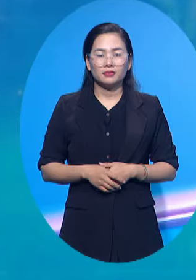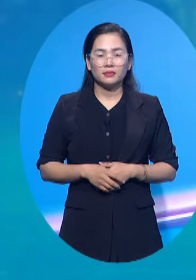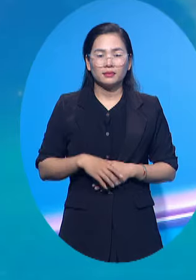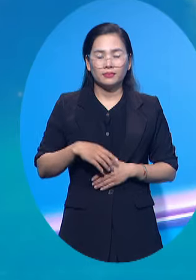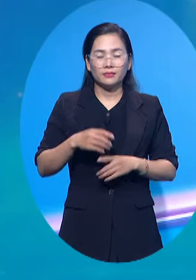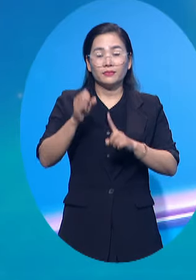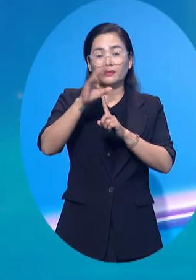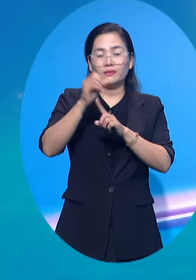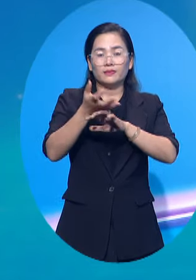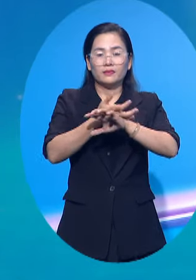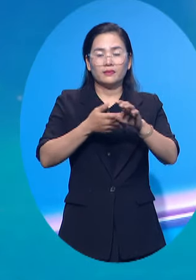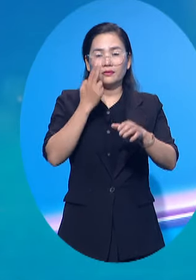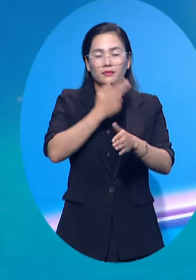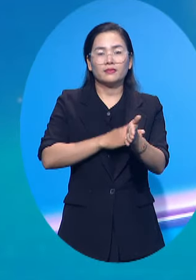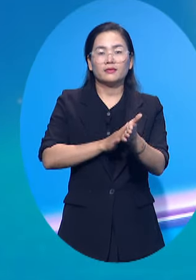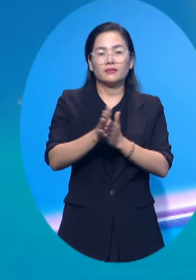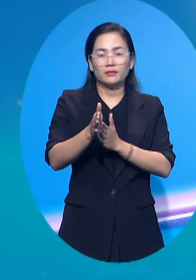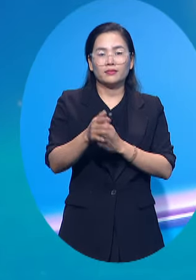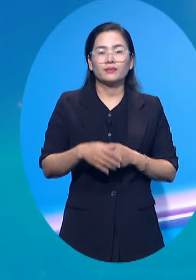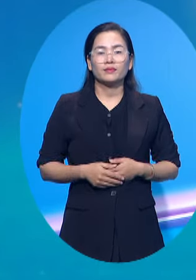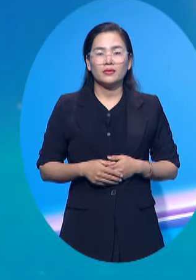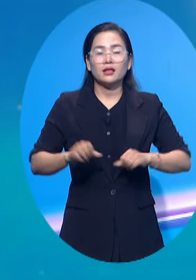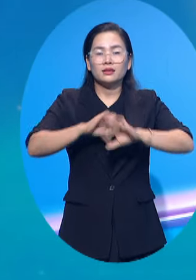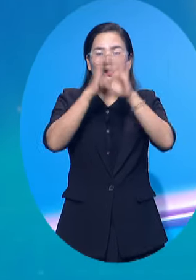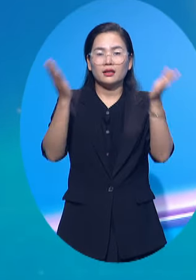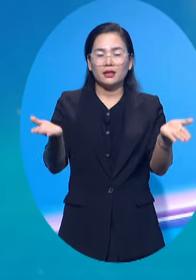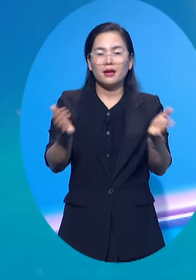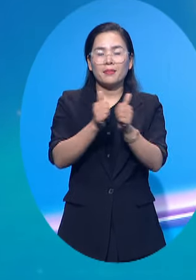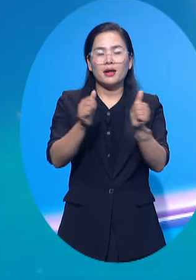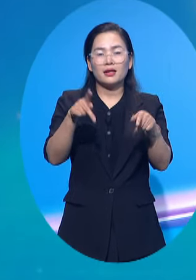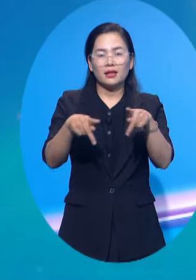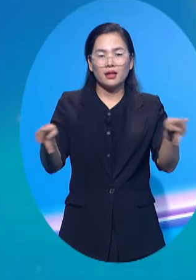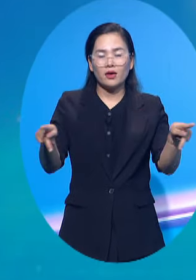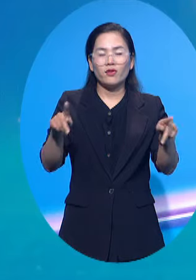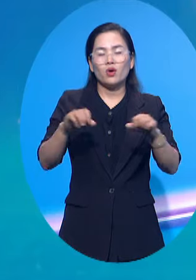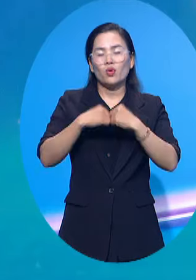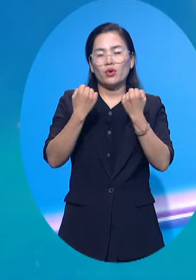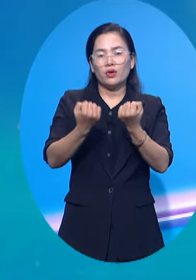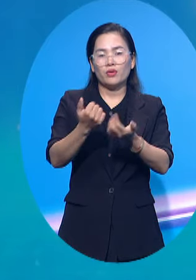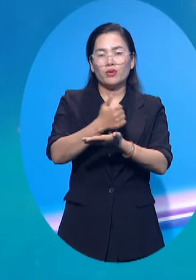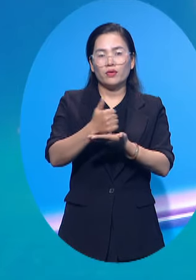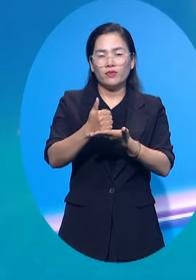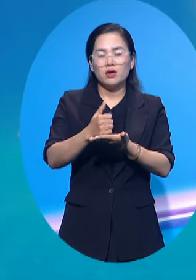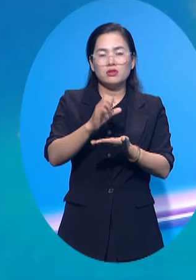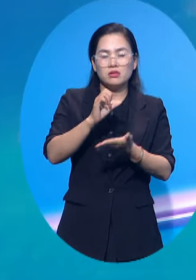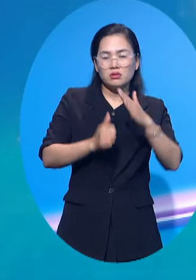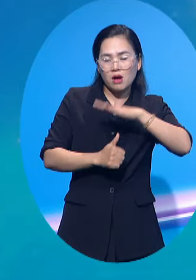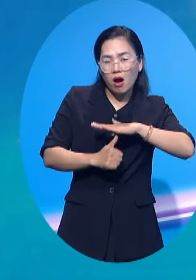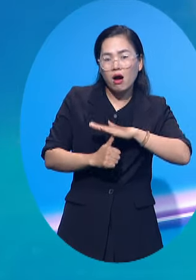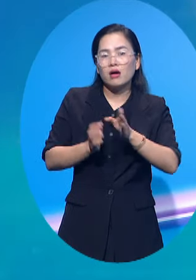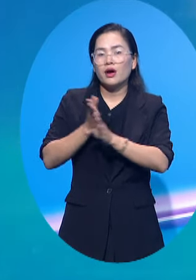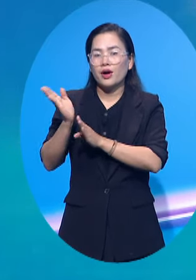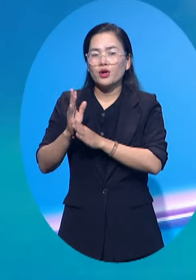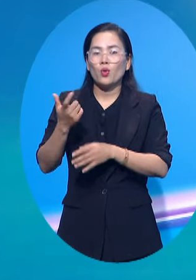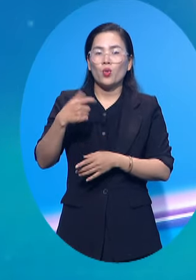Trở lại với phần tin trong nước, sáng nay Ban Kinh tế Ngân sách Hội đồng Nhân dân Thành phố Hồ Chí Minh và đại diện các sở ngành quận huyện đã có buổi họp khảo